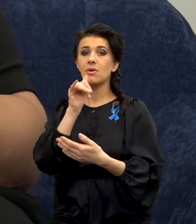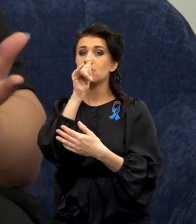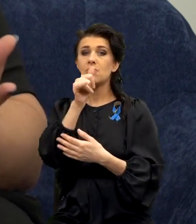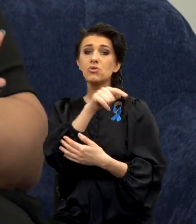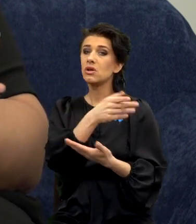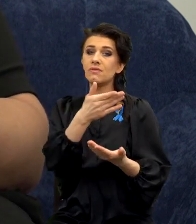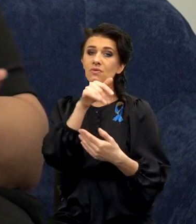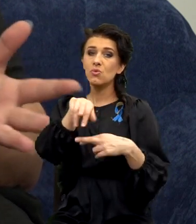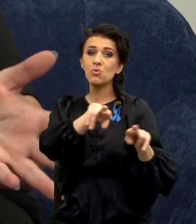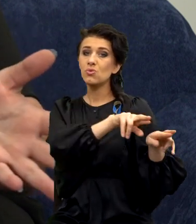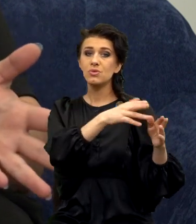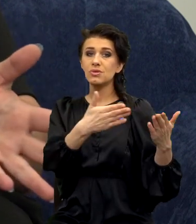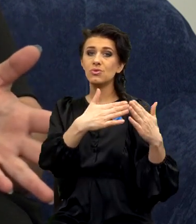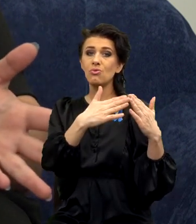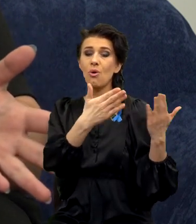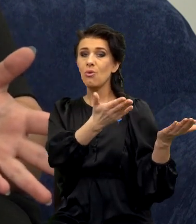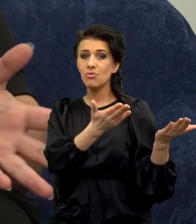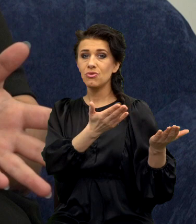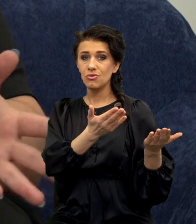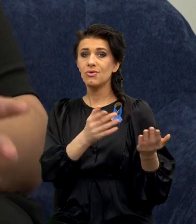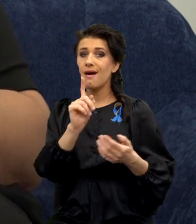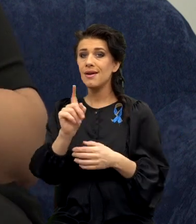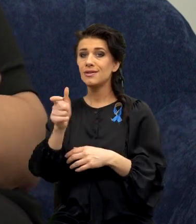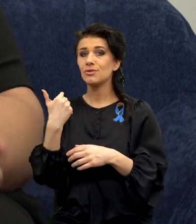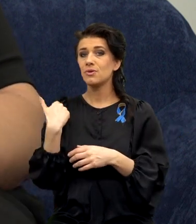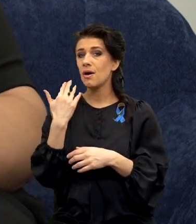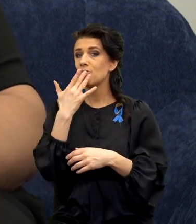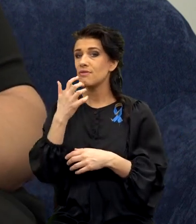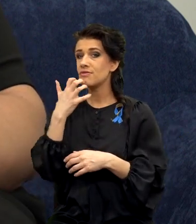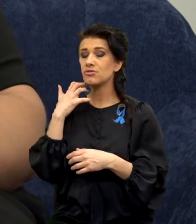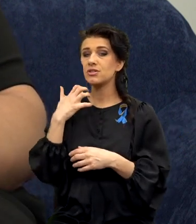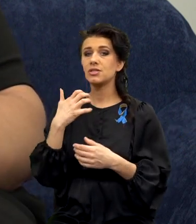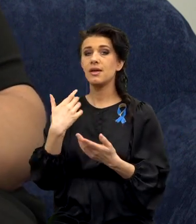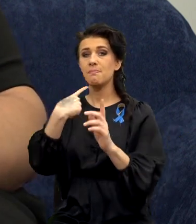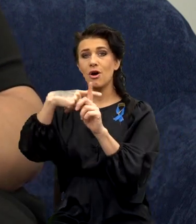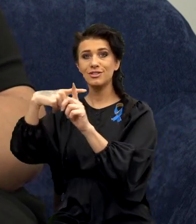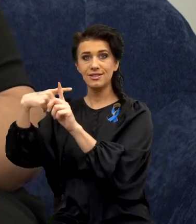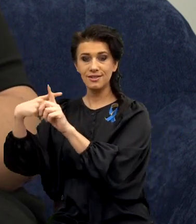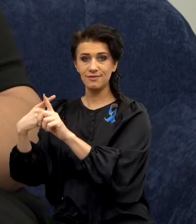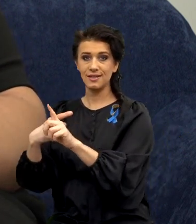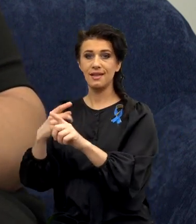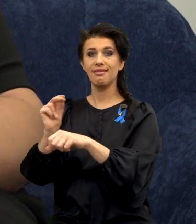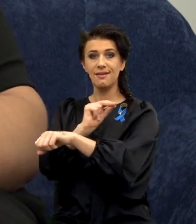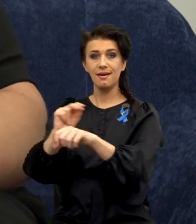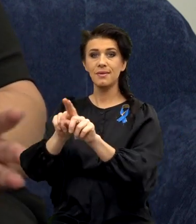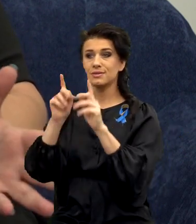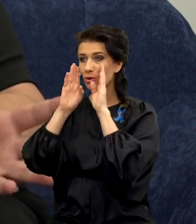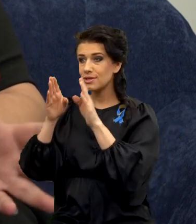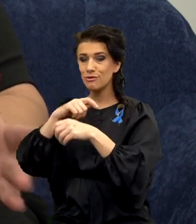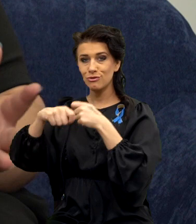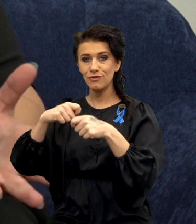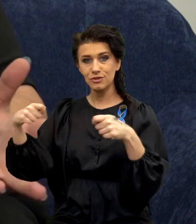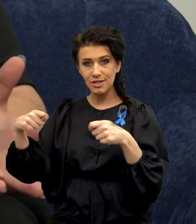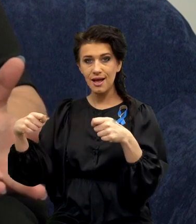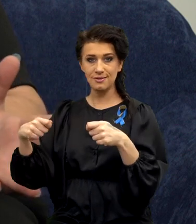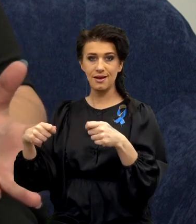co ze sobą zabrałam, o tych zasobach, o których mówiliśmy. To jest podstawa, czy w terapii skoncentrowanej na rozwiązaniach, czy w ogóle